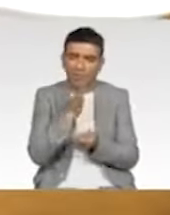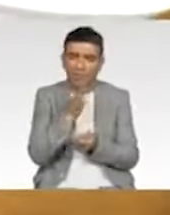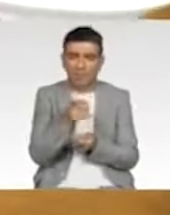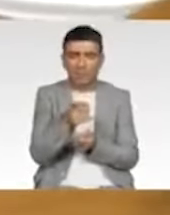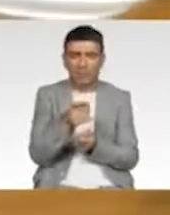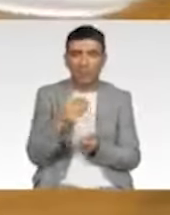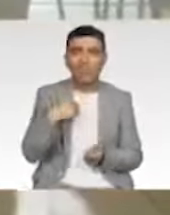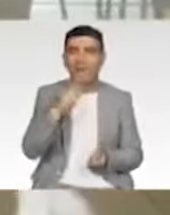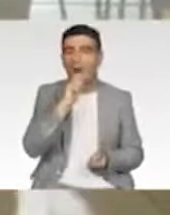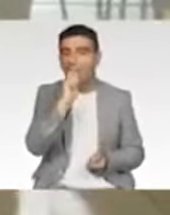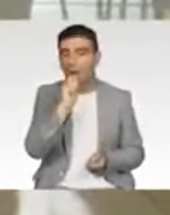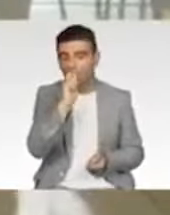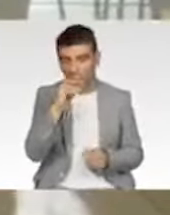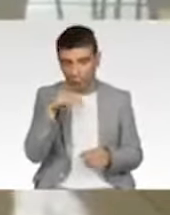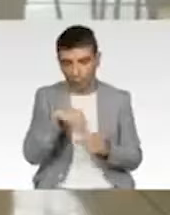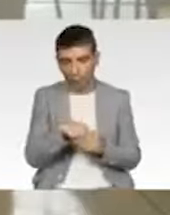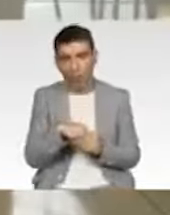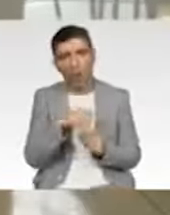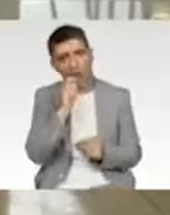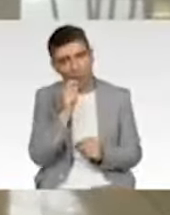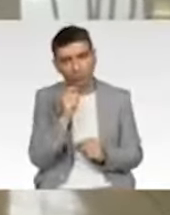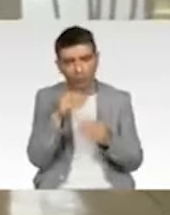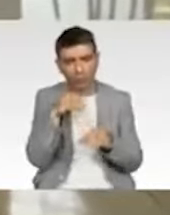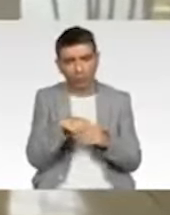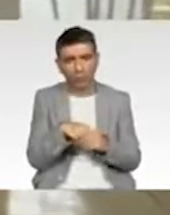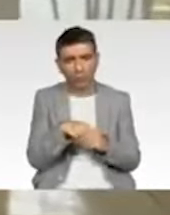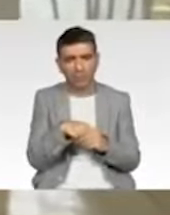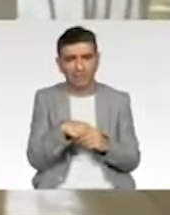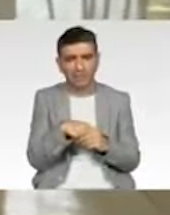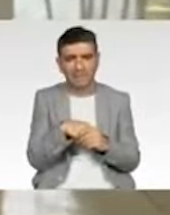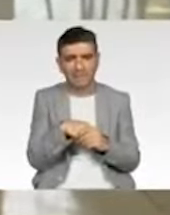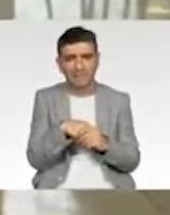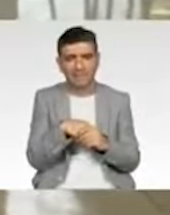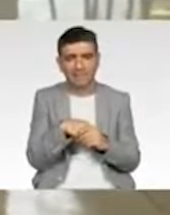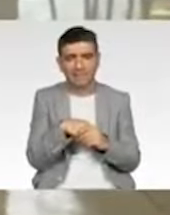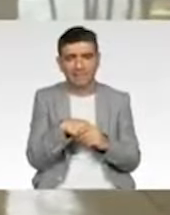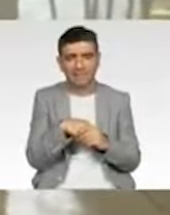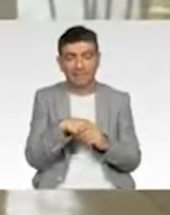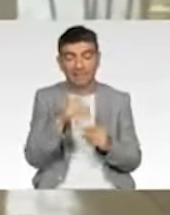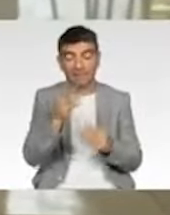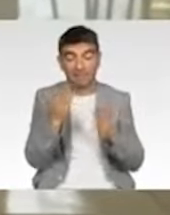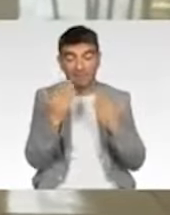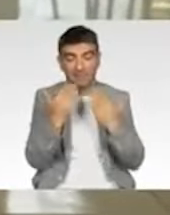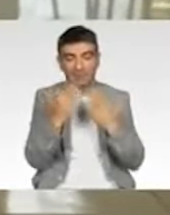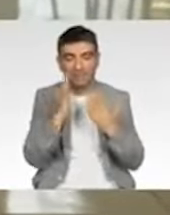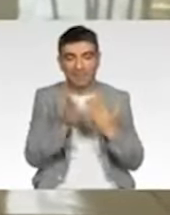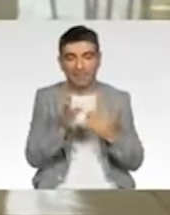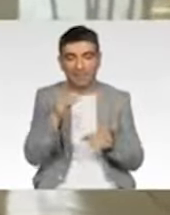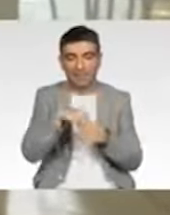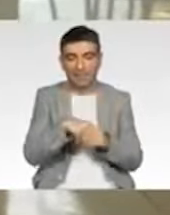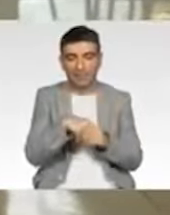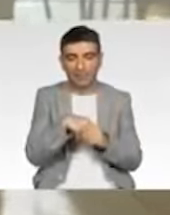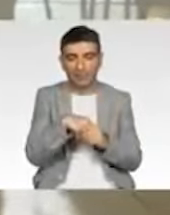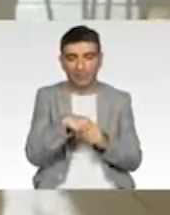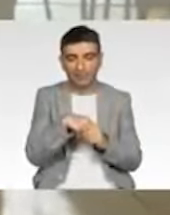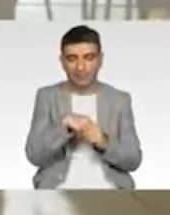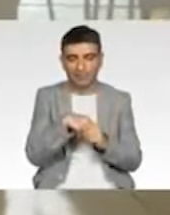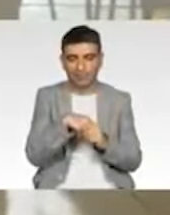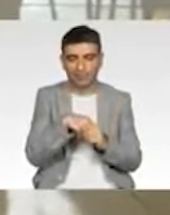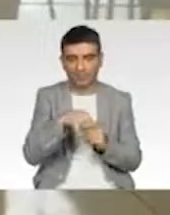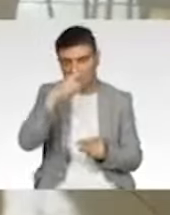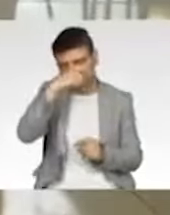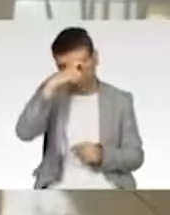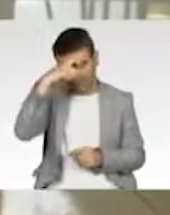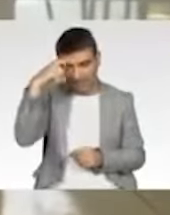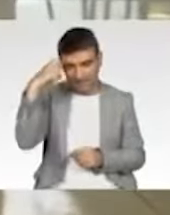Biz havuç koyarız. Havuç da koyarız ama genelde biz şey, mevsimine göre daha çok. Kışın havucu, işte